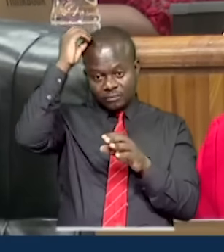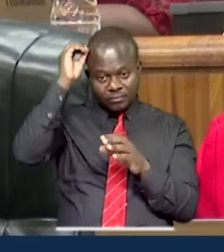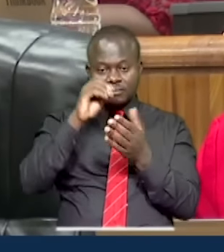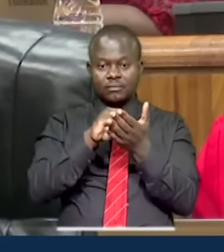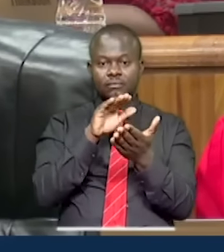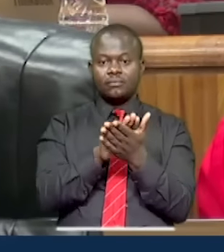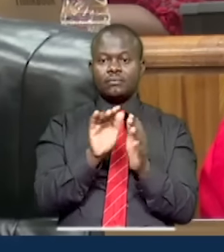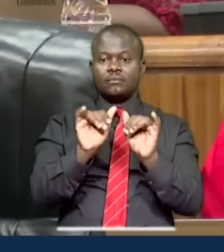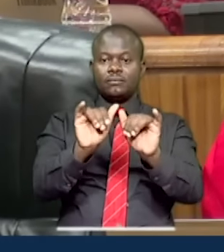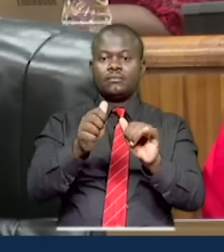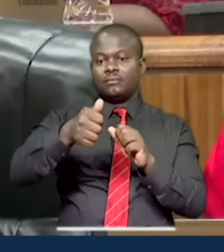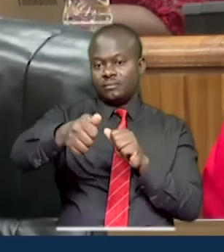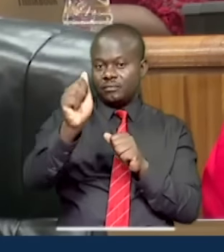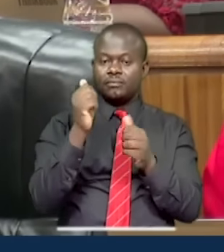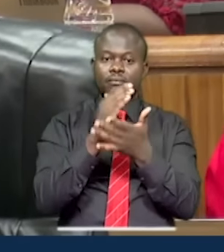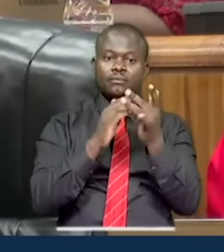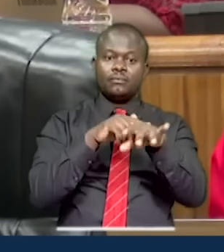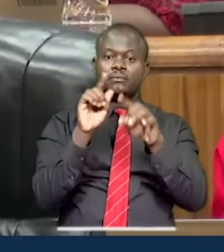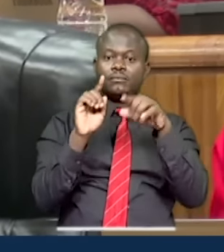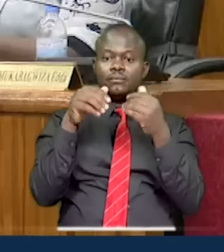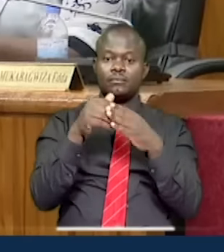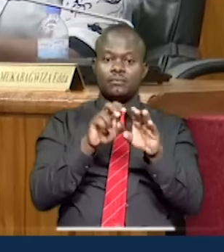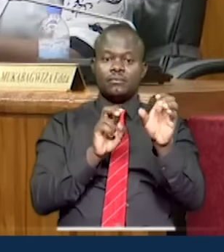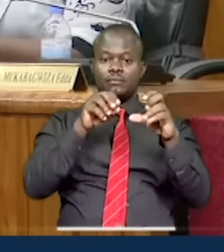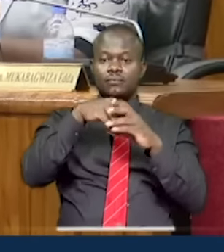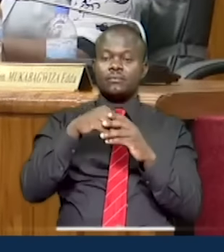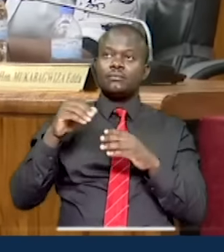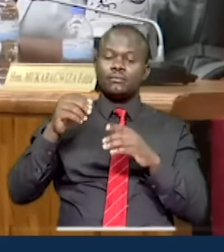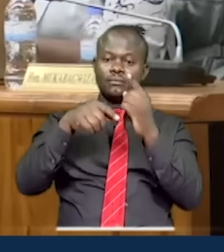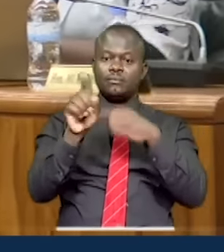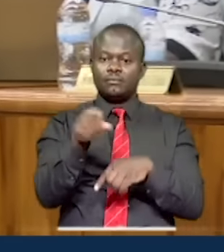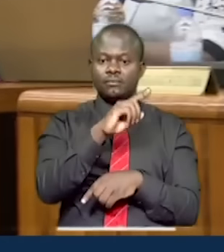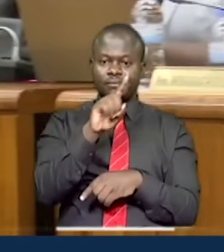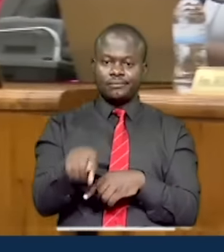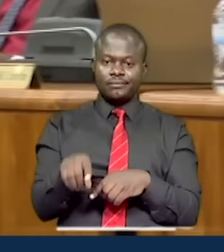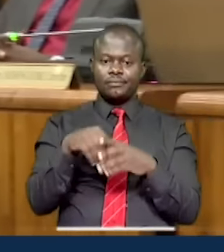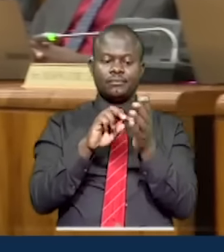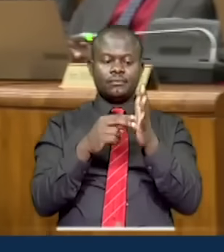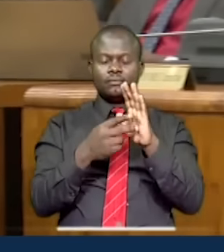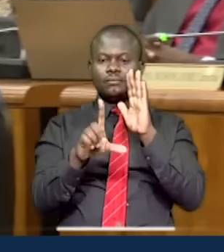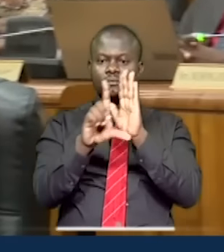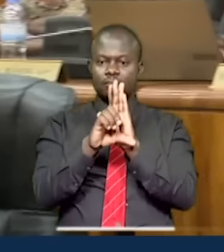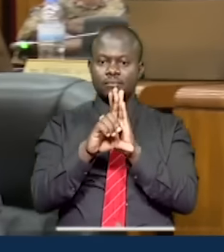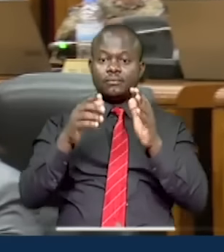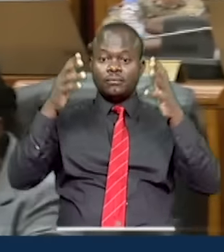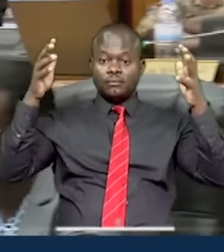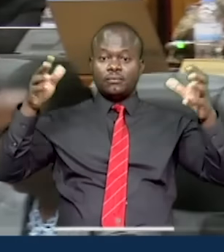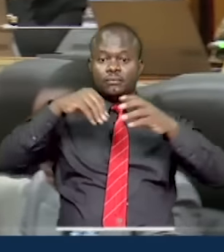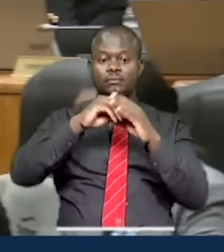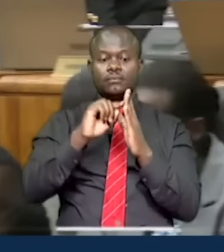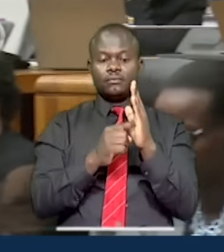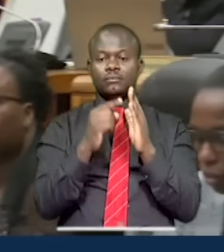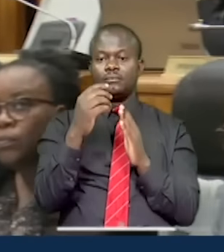iba yarasizwe nawe rimwe na rimwe zikavamo ibirego nshinjabyaha. Ni umushinga w'itegeko rigari ugizwe n'ingingo